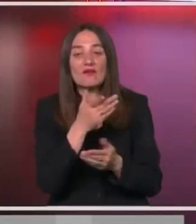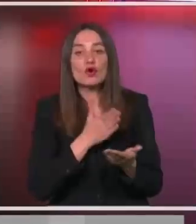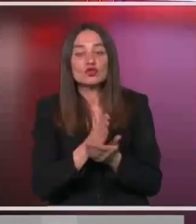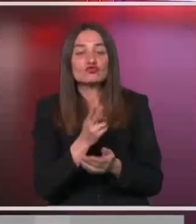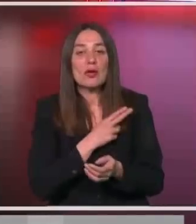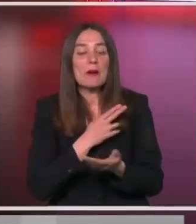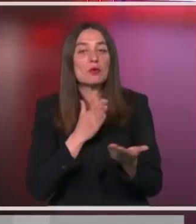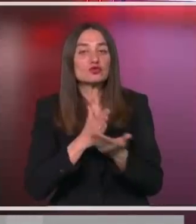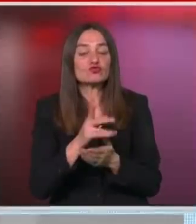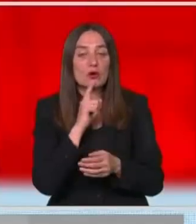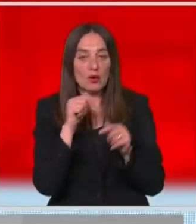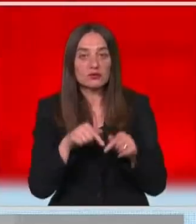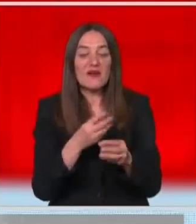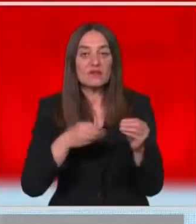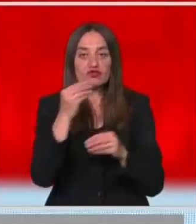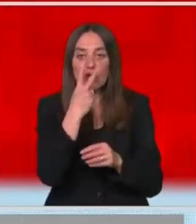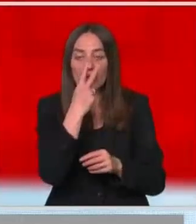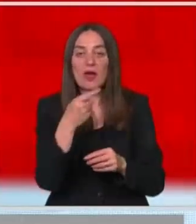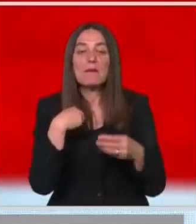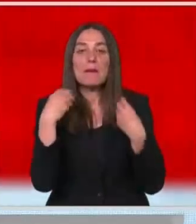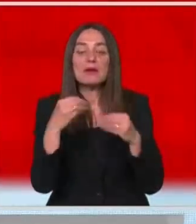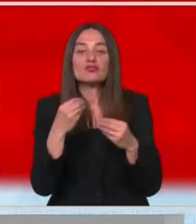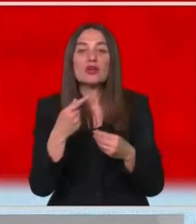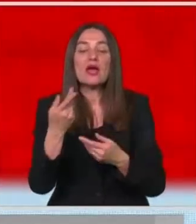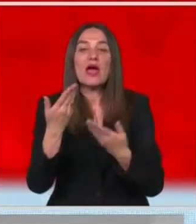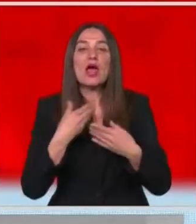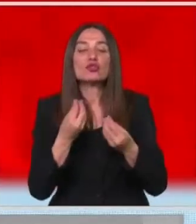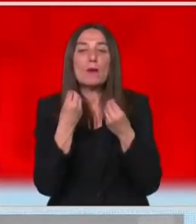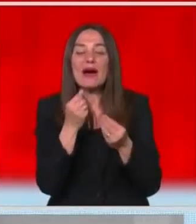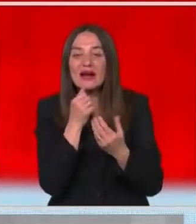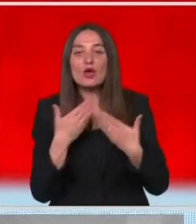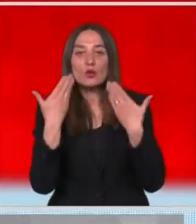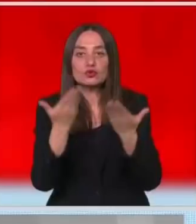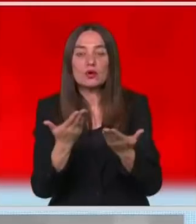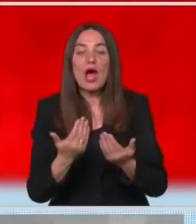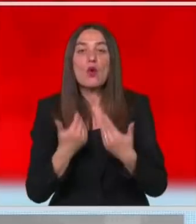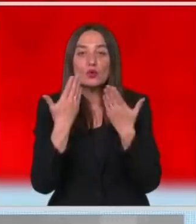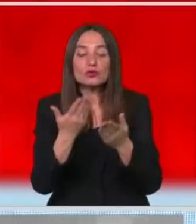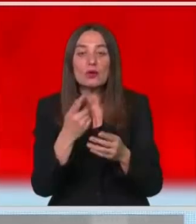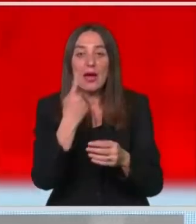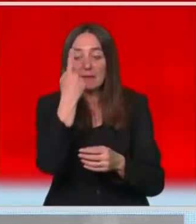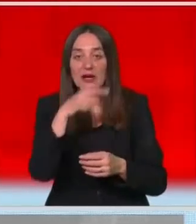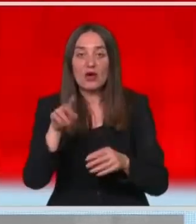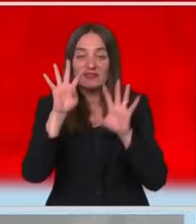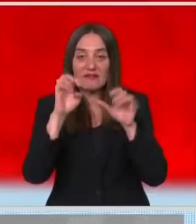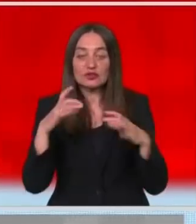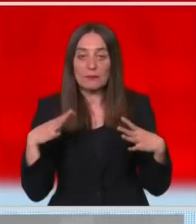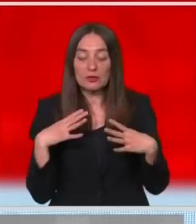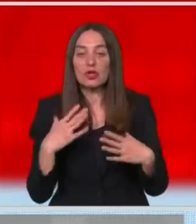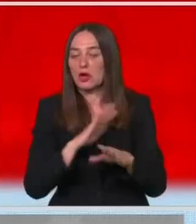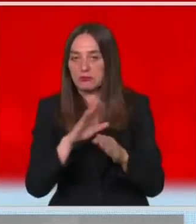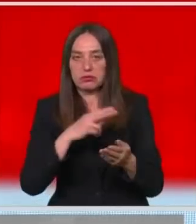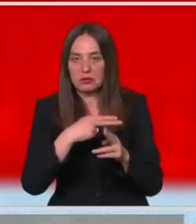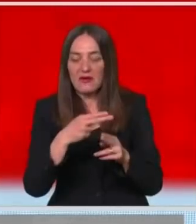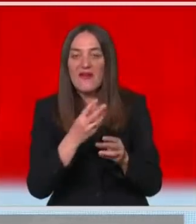Imamo slučaj koji je tu sad više nego očigledan. Pričamo o prometu dobara i usluga. Znači, usluge prema 1.900.000 penzionera su izvršene.